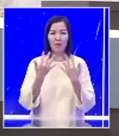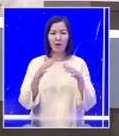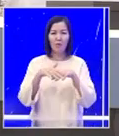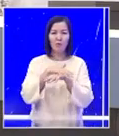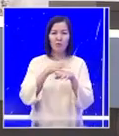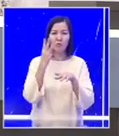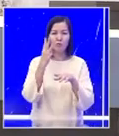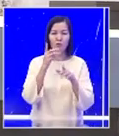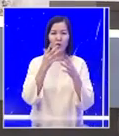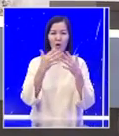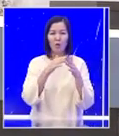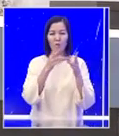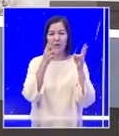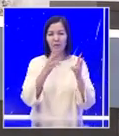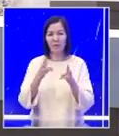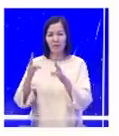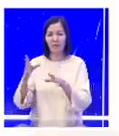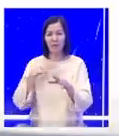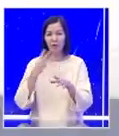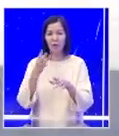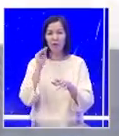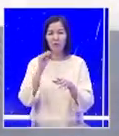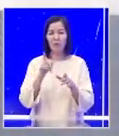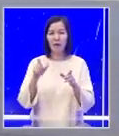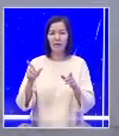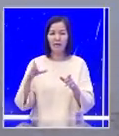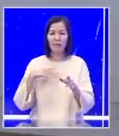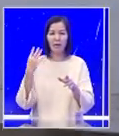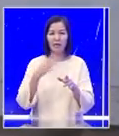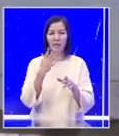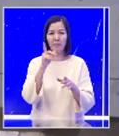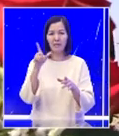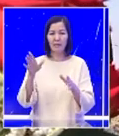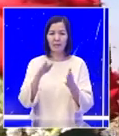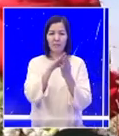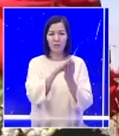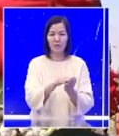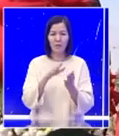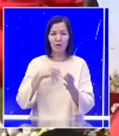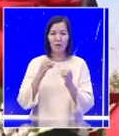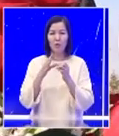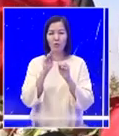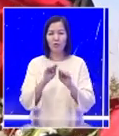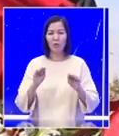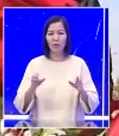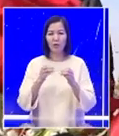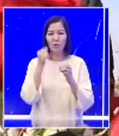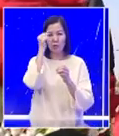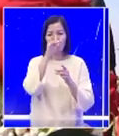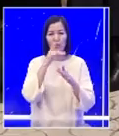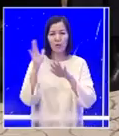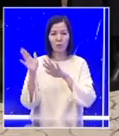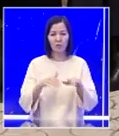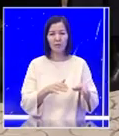Үш ауылды талқандады. 3000-ға жуық адам зардап шекті. 45 адам қаза болды. 14 бала. 10 жыл өтсе де